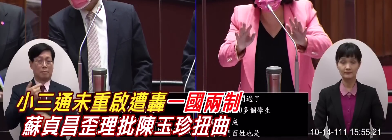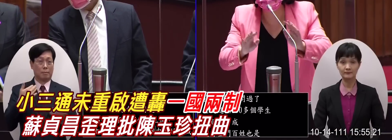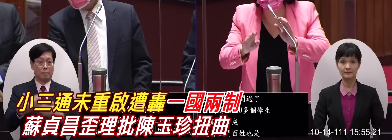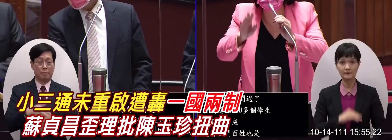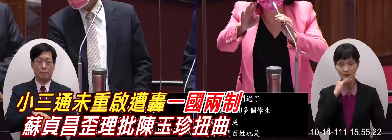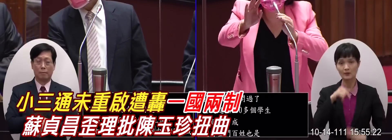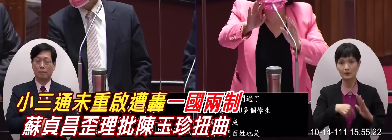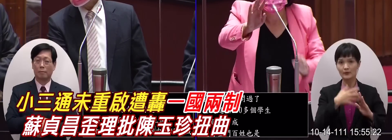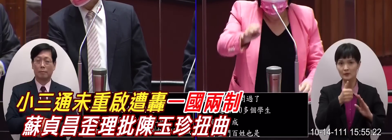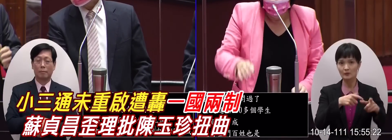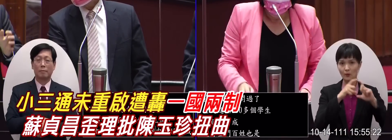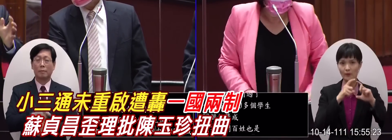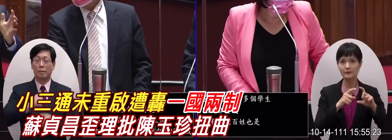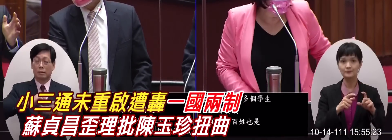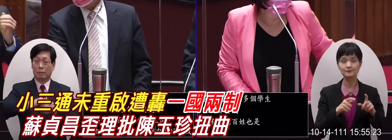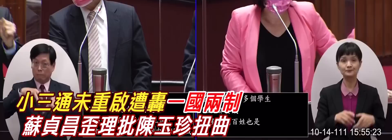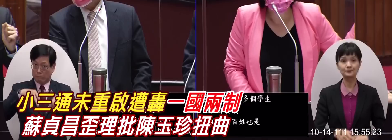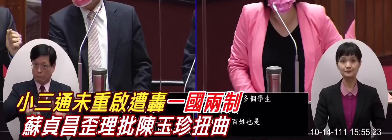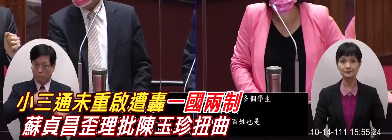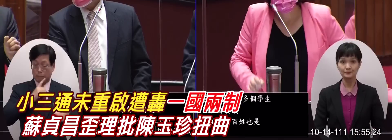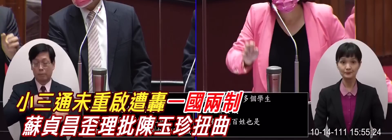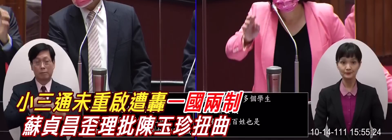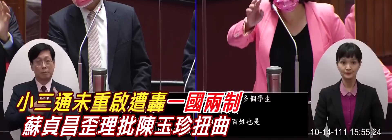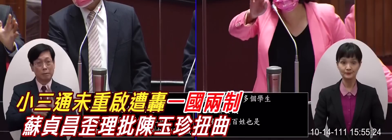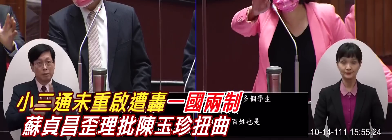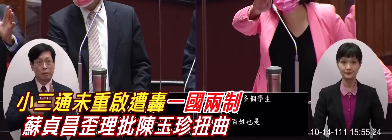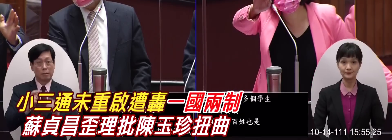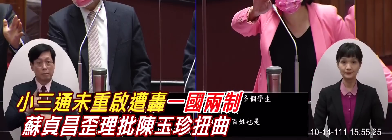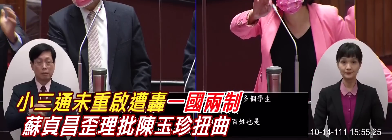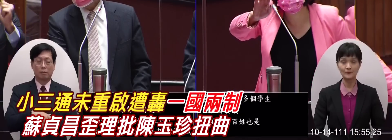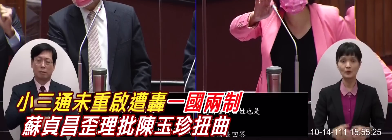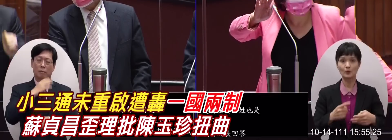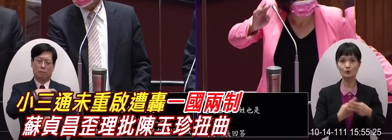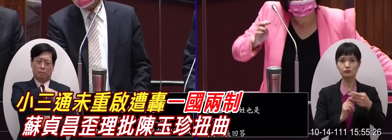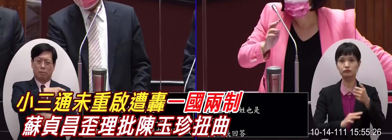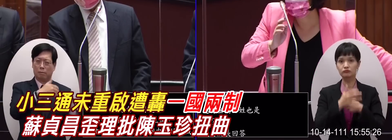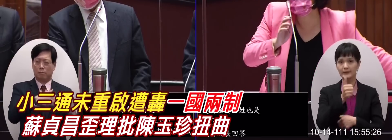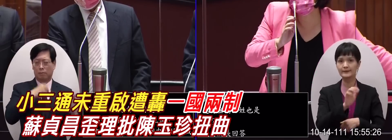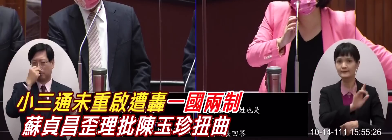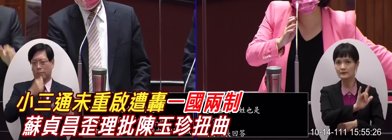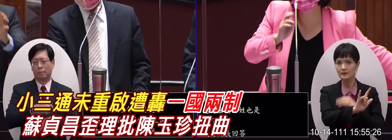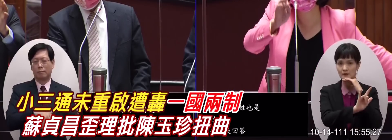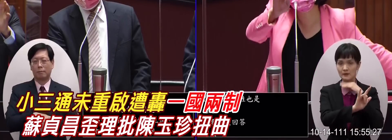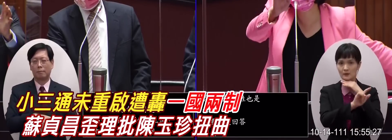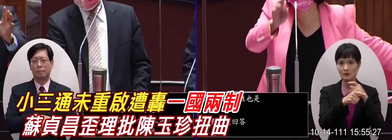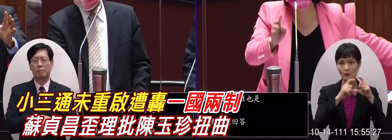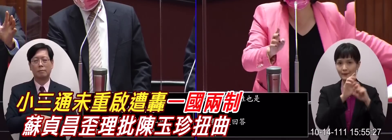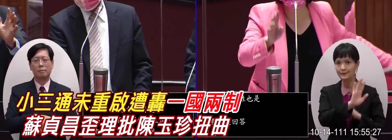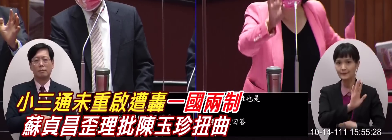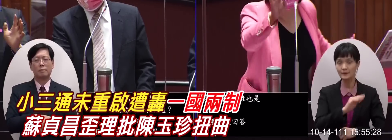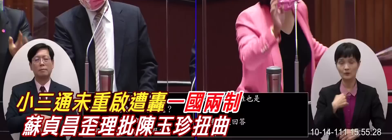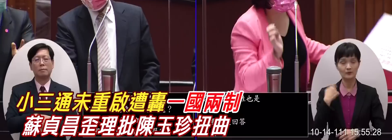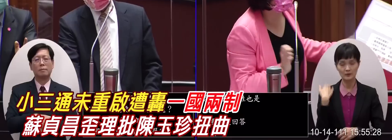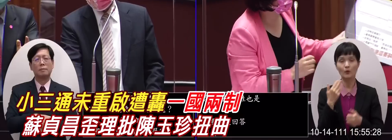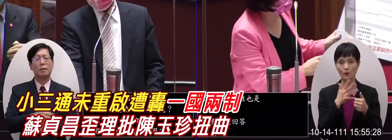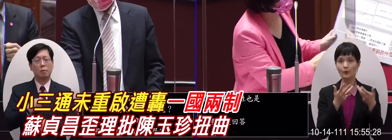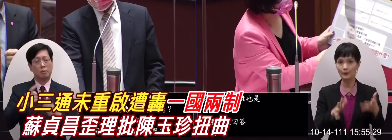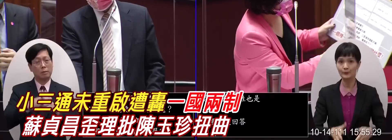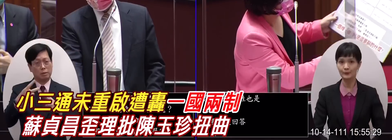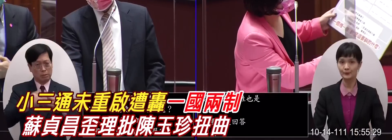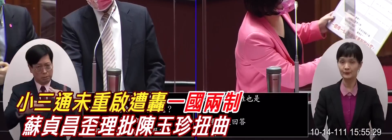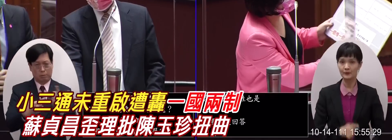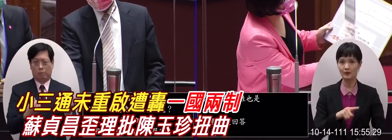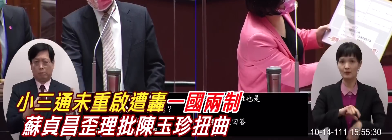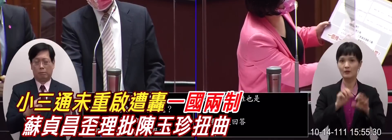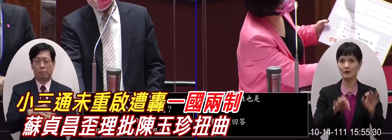院长回答你跟。 另外定一个两岸条例。就是因为跟对岸的特殊性嘛。 喂，你不要回答，因为我已经问过你了，不要浪费我时间。 小三通一样